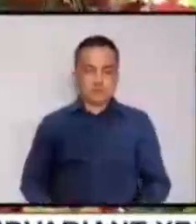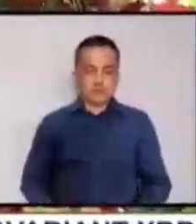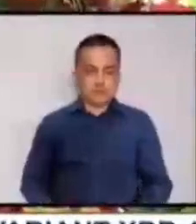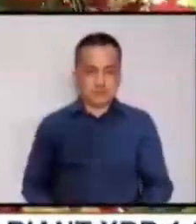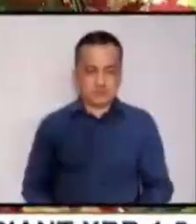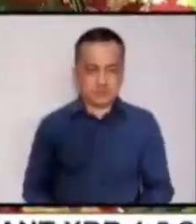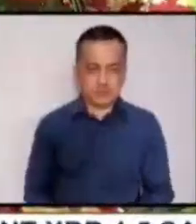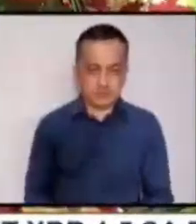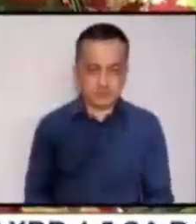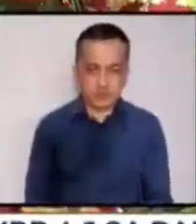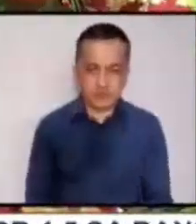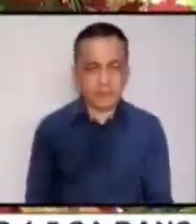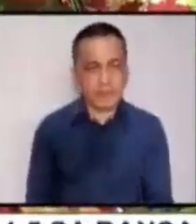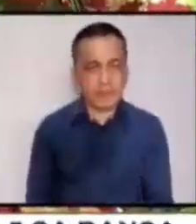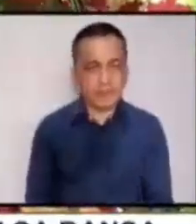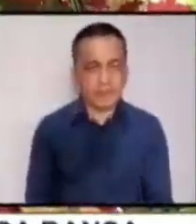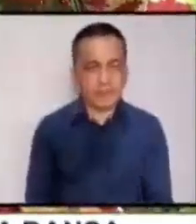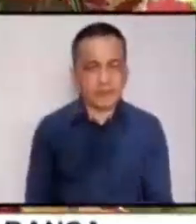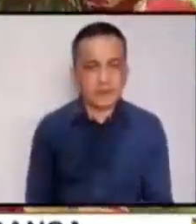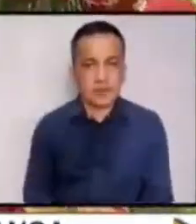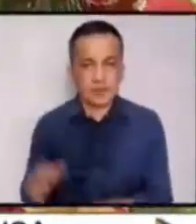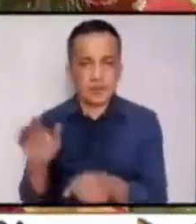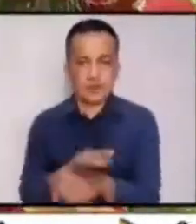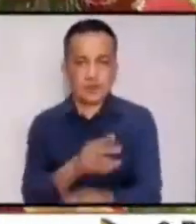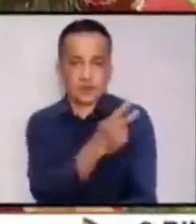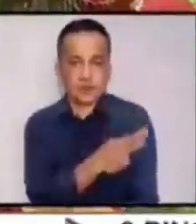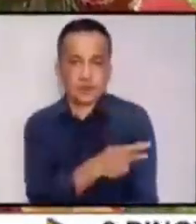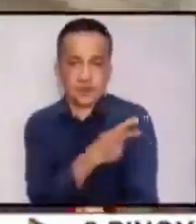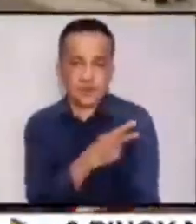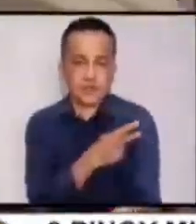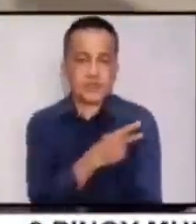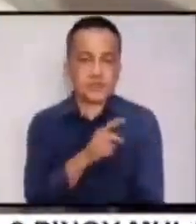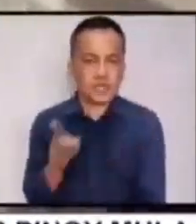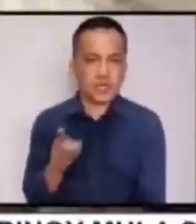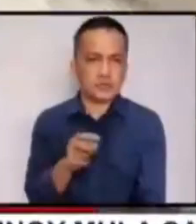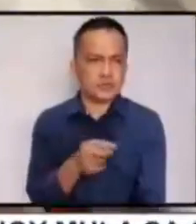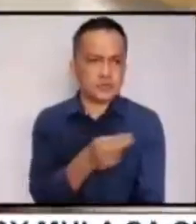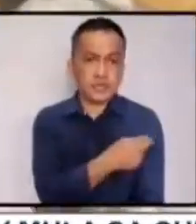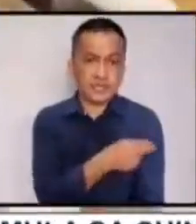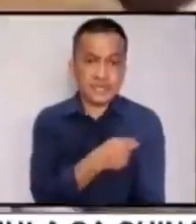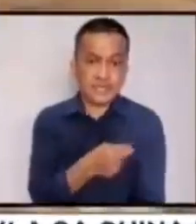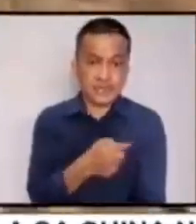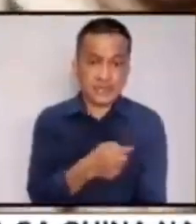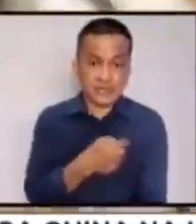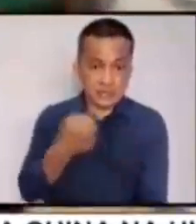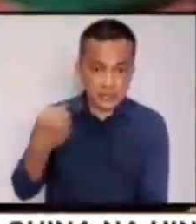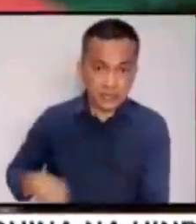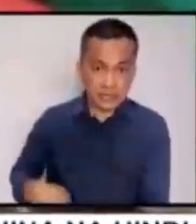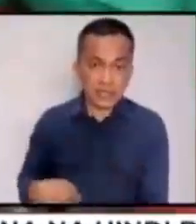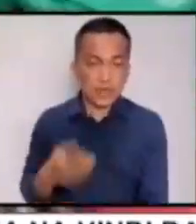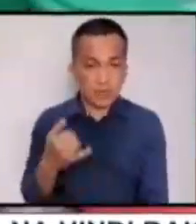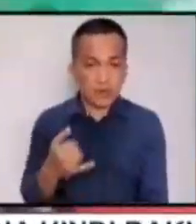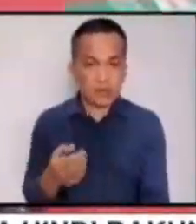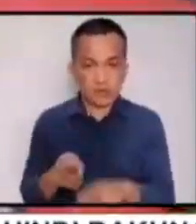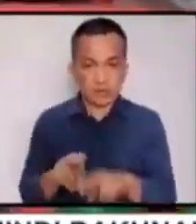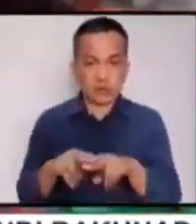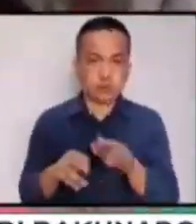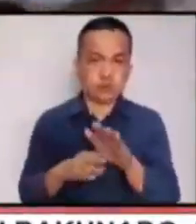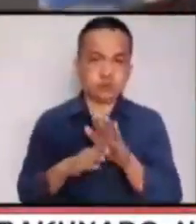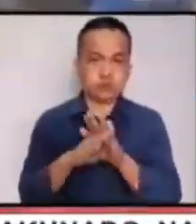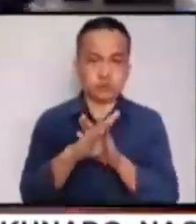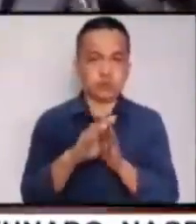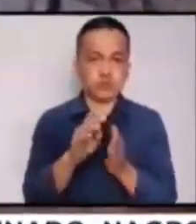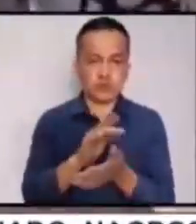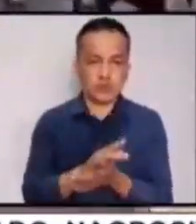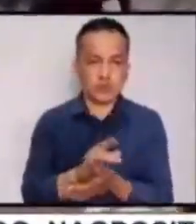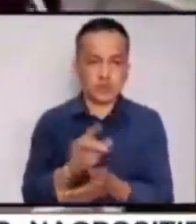Napuno na ng mga pasyente ang ilang ospital sa Shanghai, China. Bunsod na rin ito ng pagtaas ng kaso ng COVID-19. 18 yellow bags